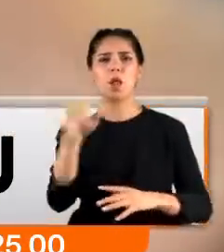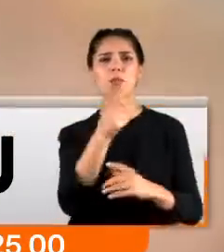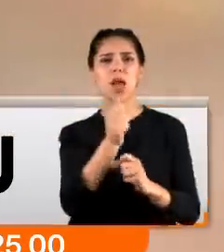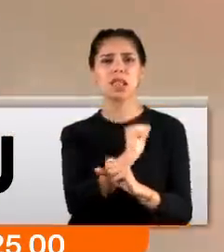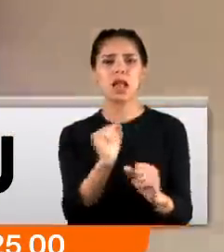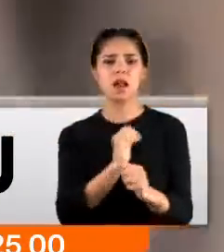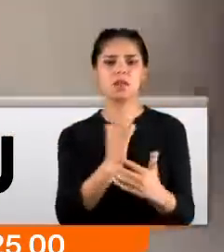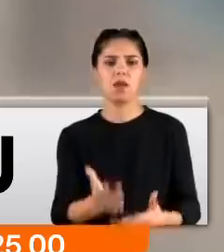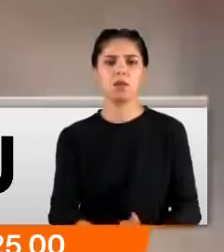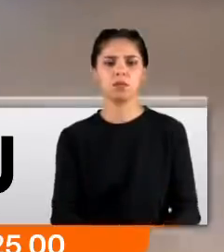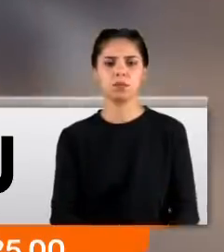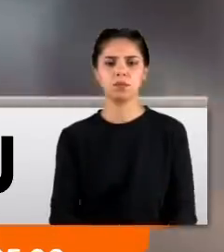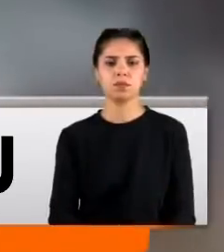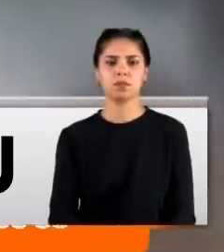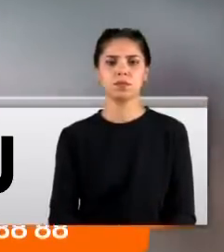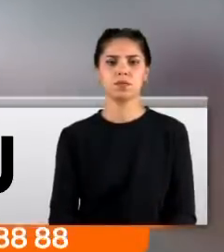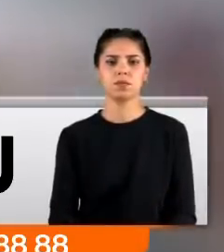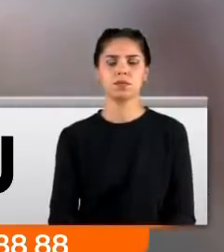bıraktı.